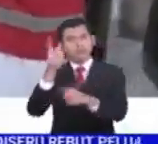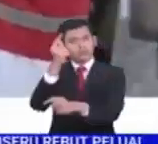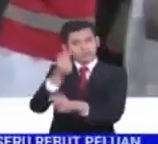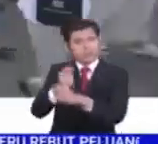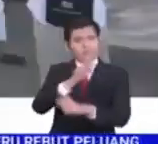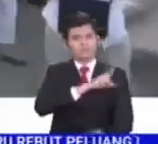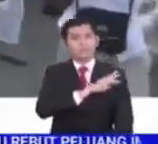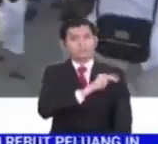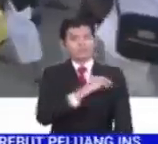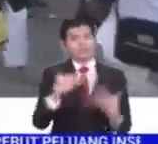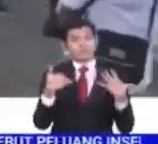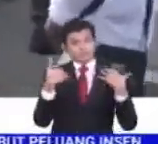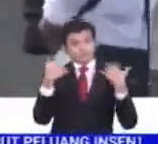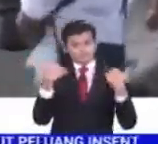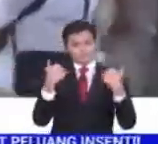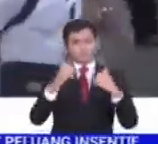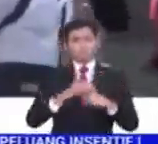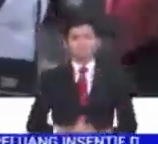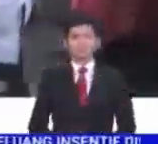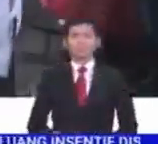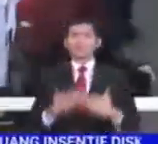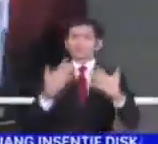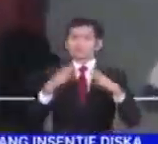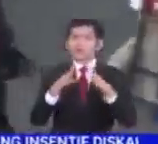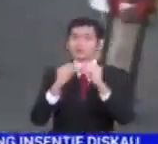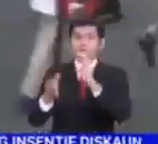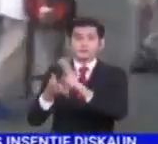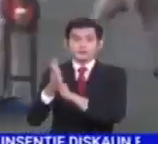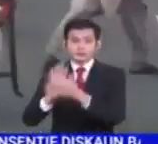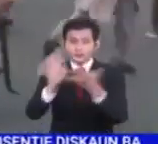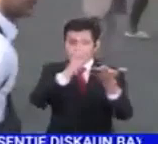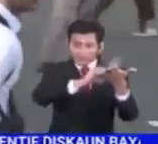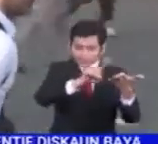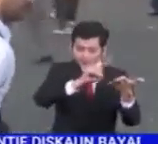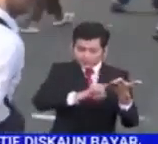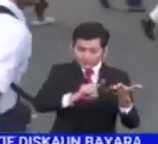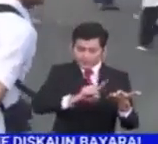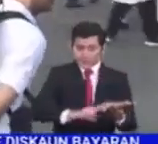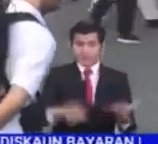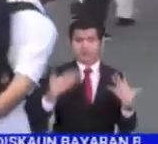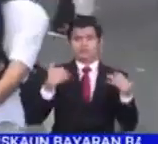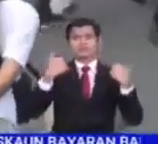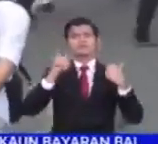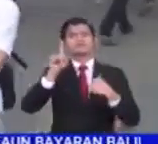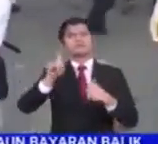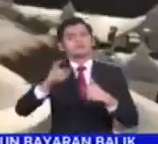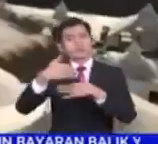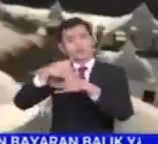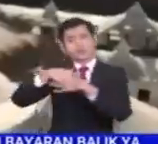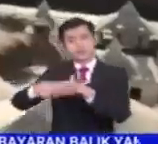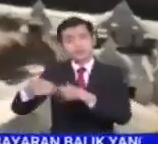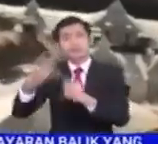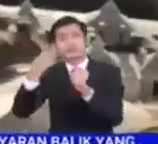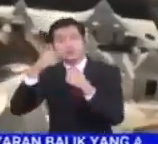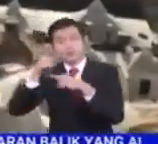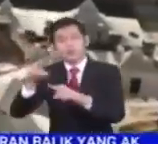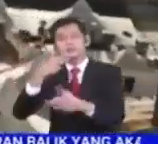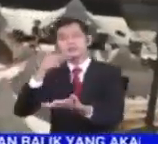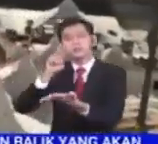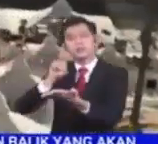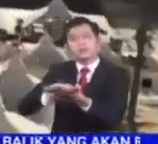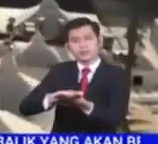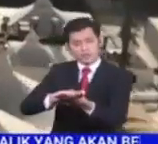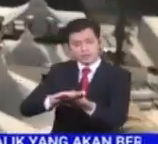oleh Kementerian Kesihatan Malaysia. Setelah selesai pemeriksaan kesihatan, mereka diminta untuk menghantar jawapan surat tawaran